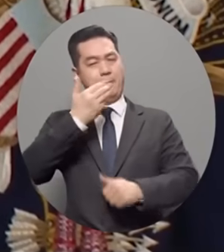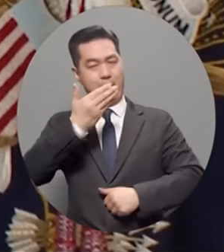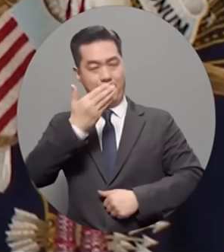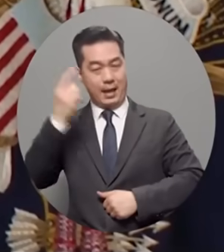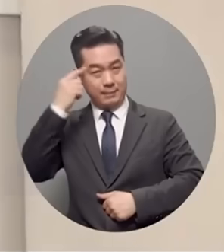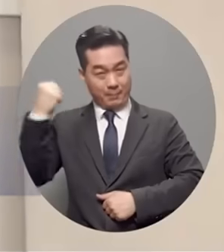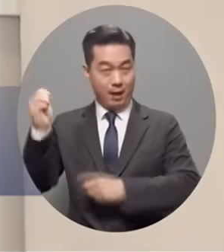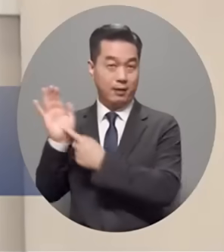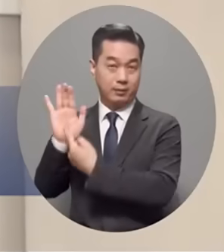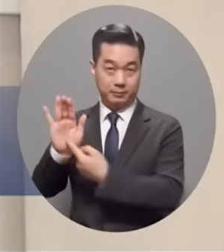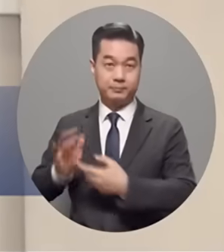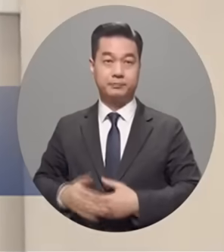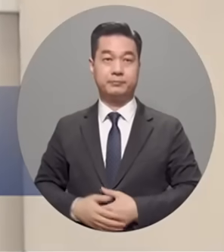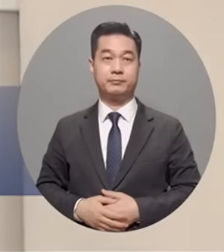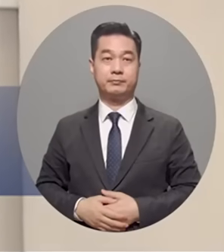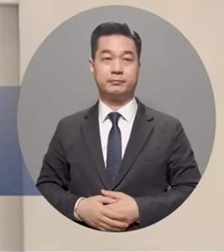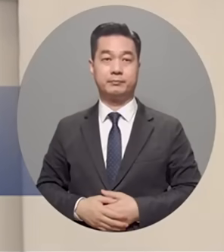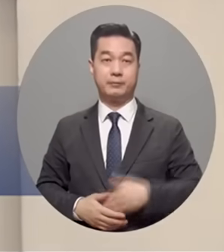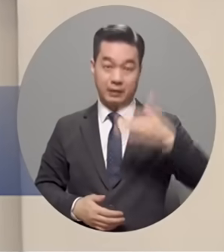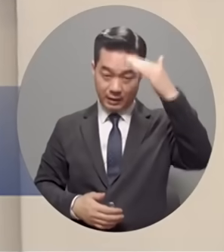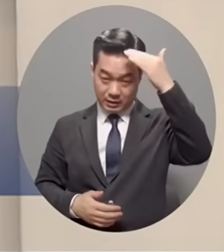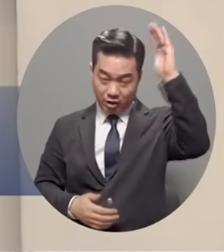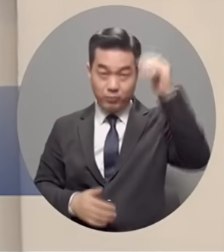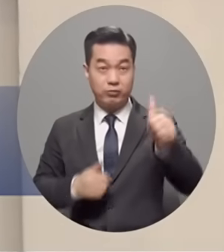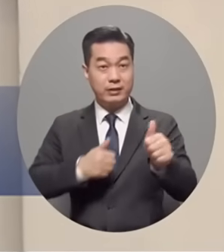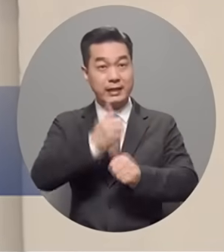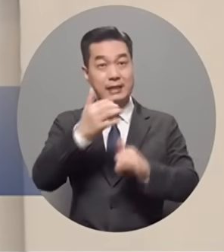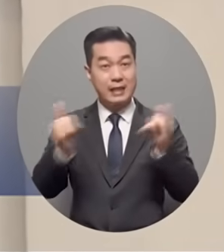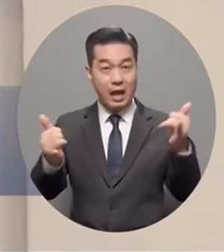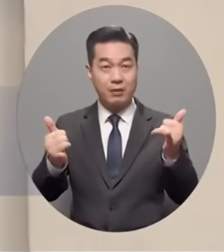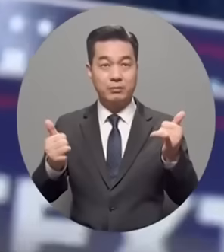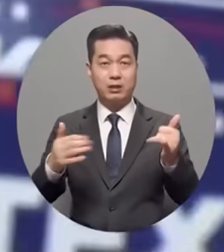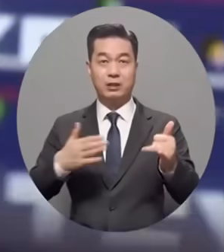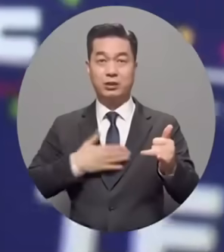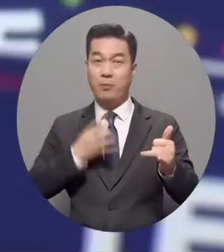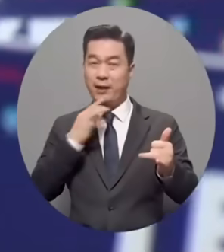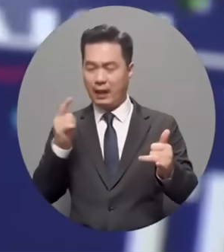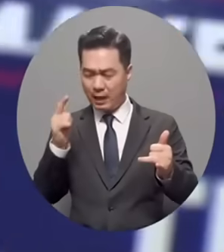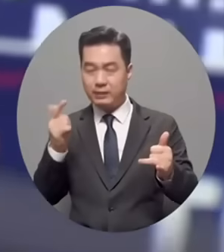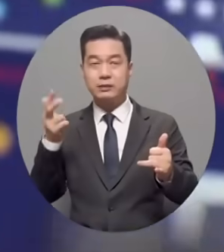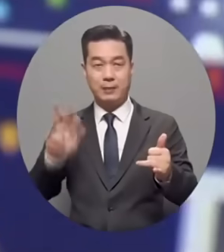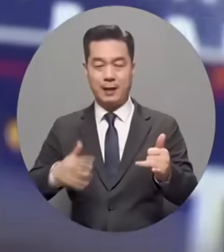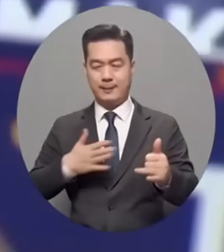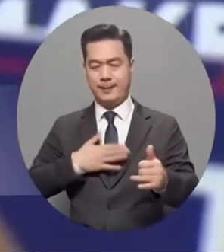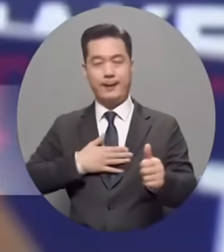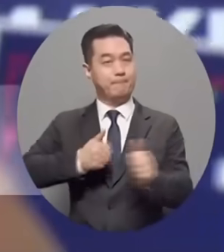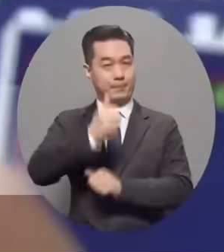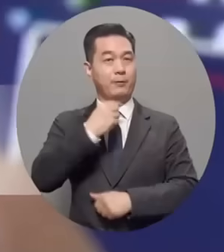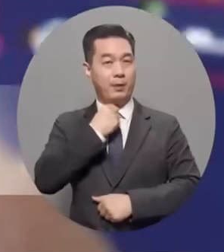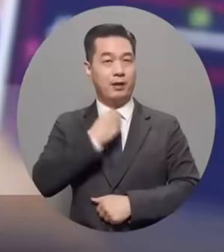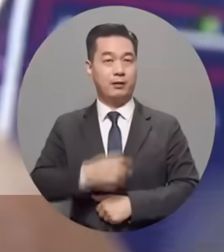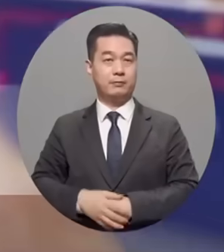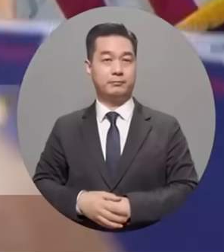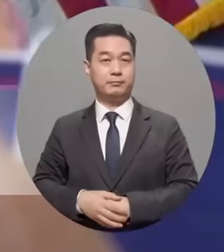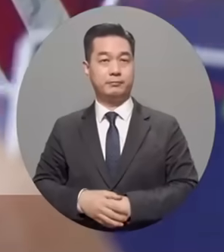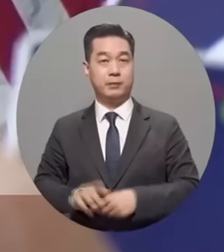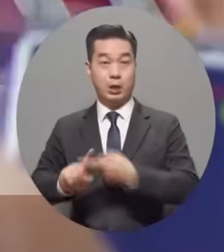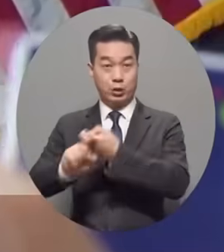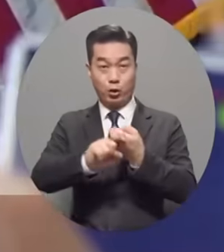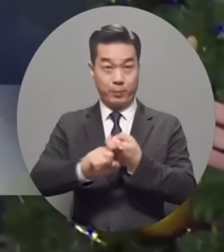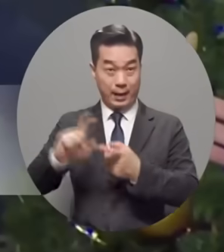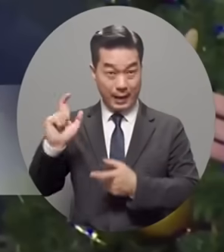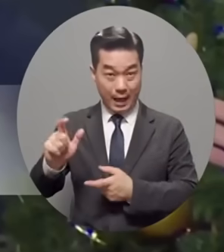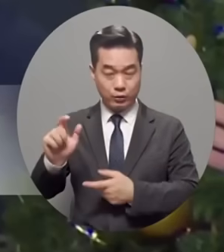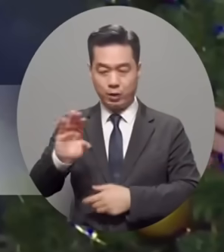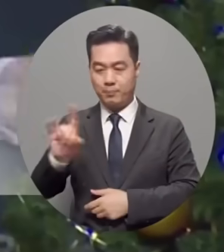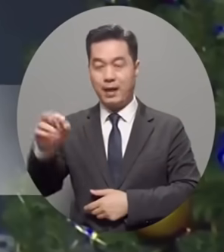불태웁니다. I'm not the only one to read it, but I will defeat him. 동맹을 강조하는 바이든과 달리 트럼프는